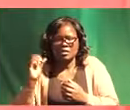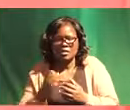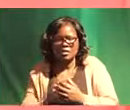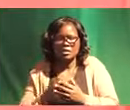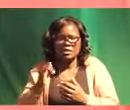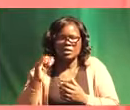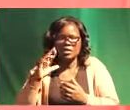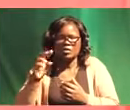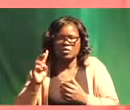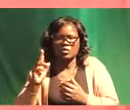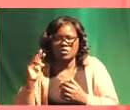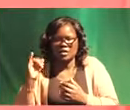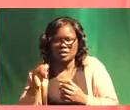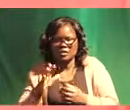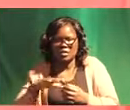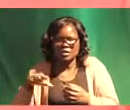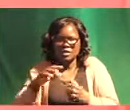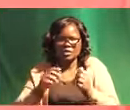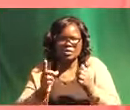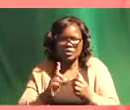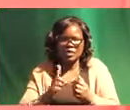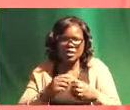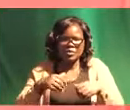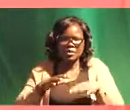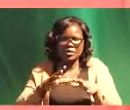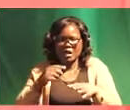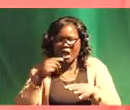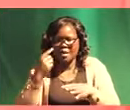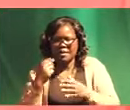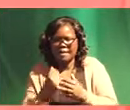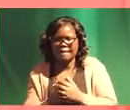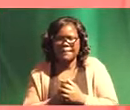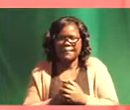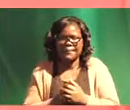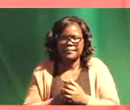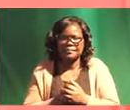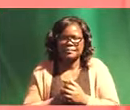Ntueruaki. Kwa zile sehemu ambazo tunauza miraa,